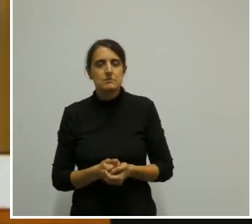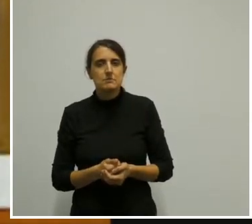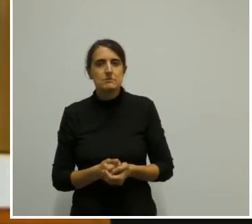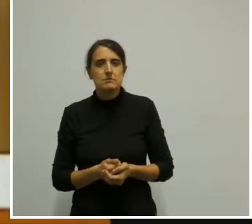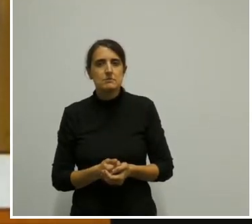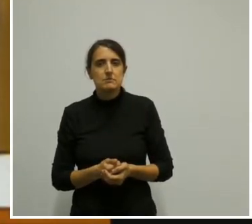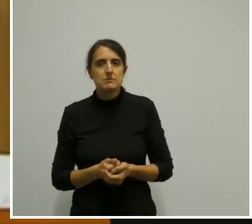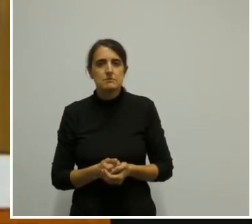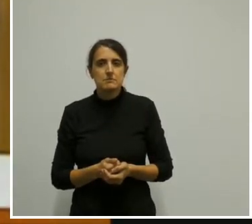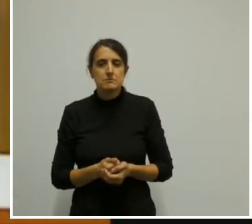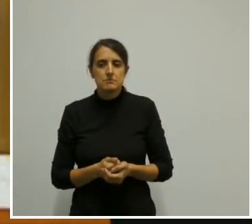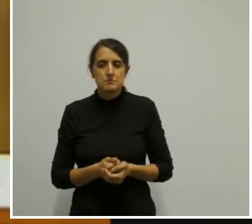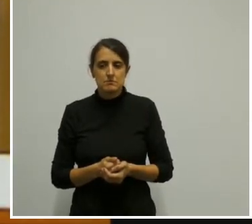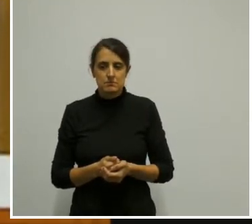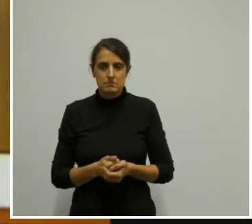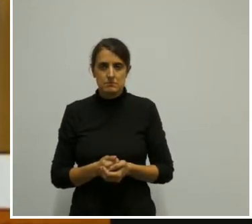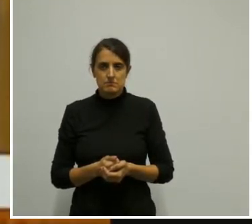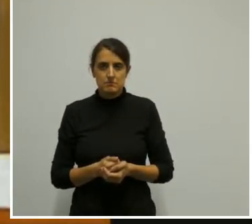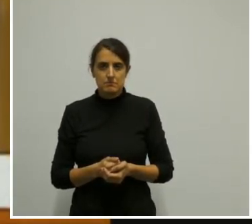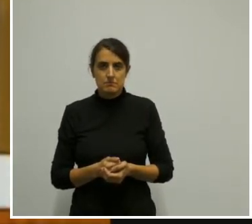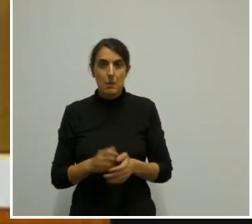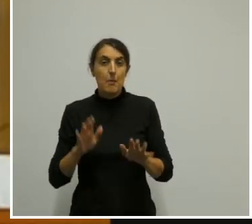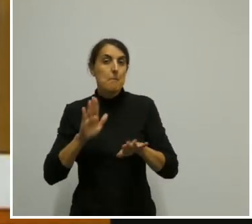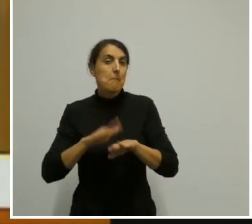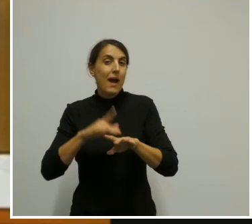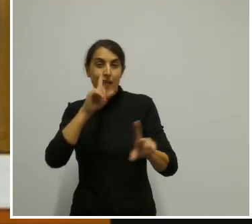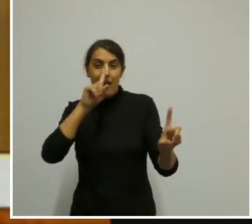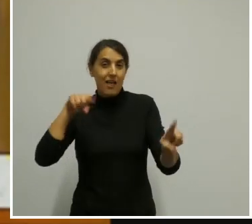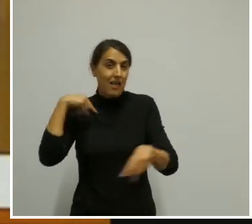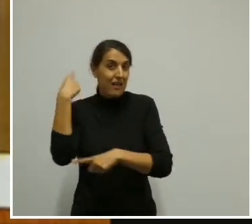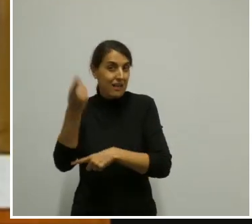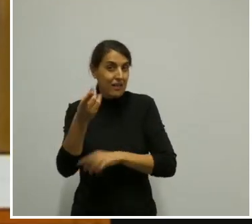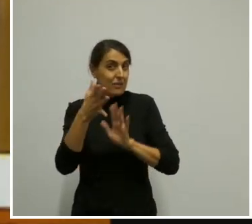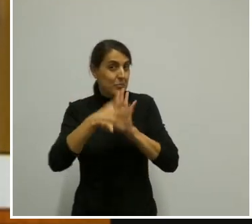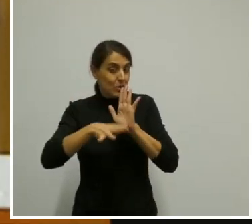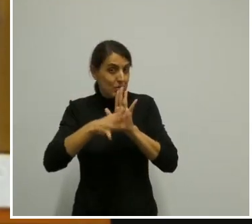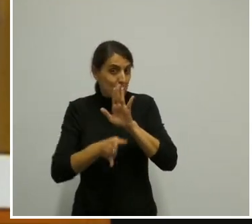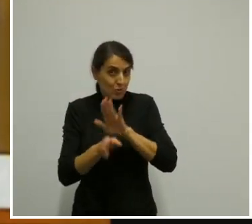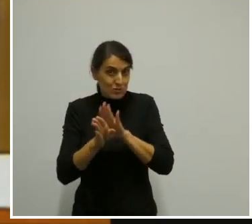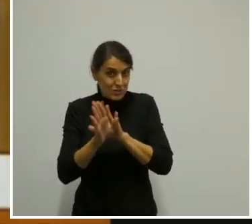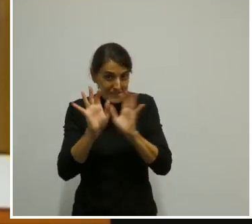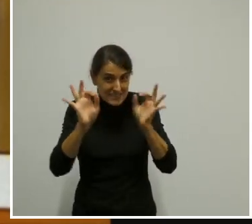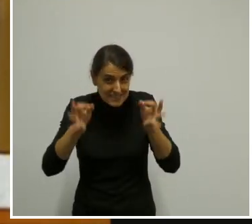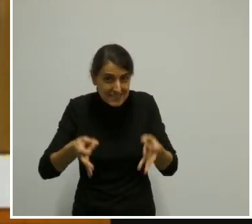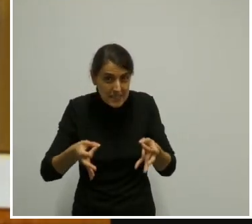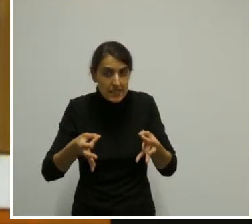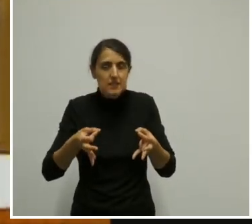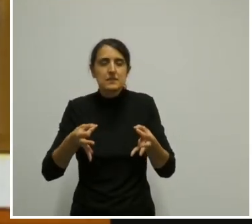Sí que de cara al mandat que ve, si el programa continua,